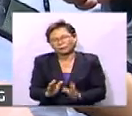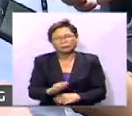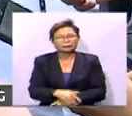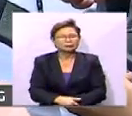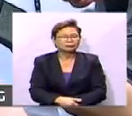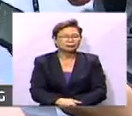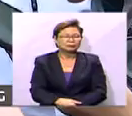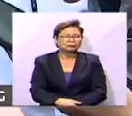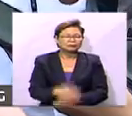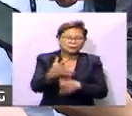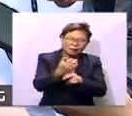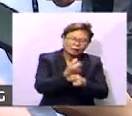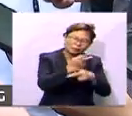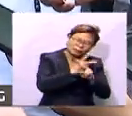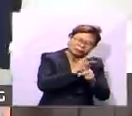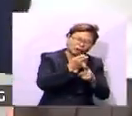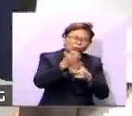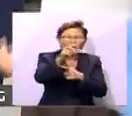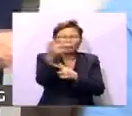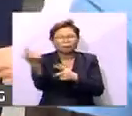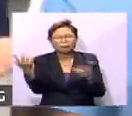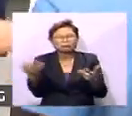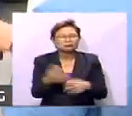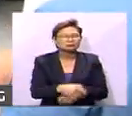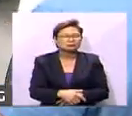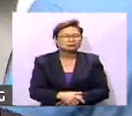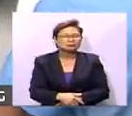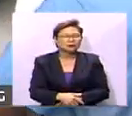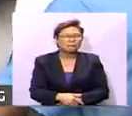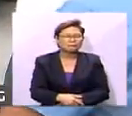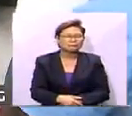khususannya nak mendapat pinjaman dan sebagainya.